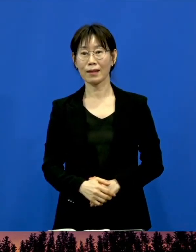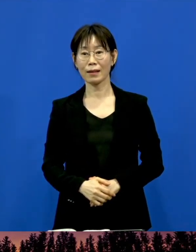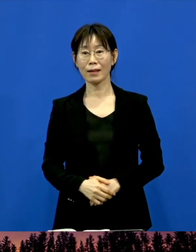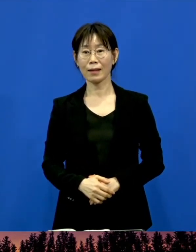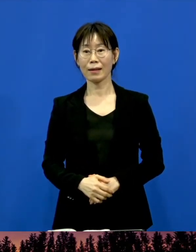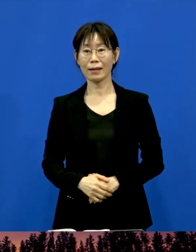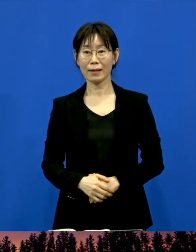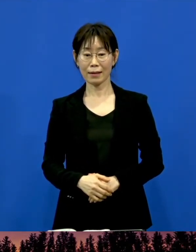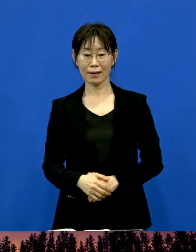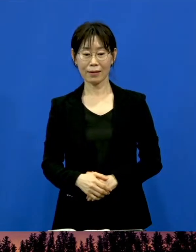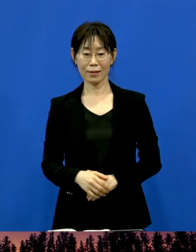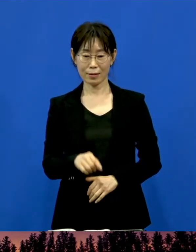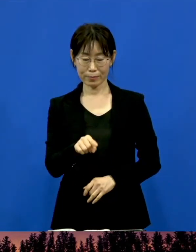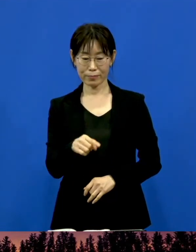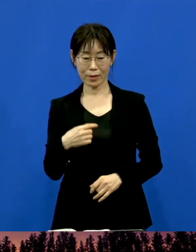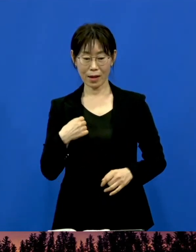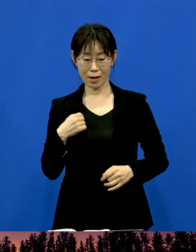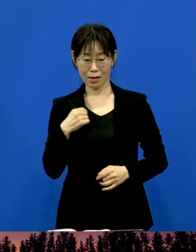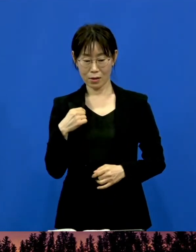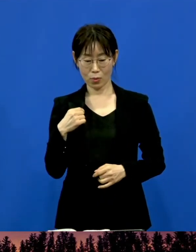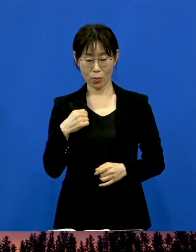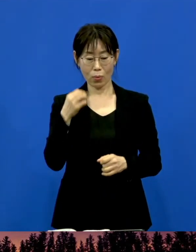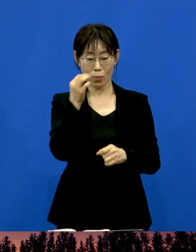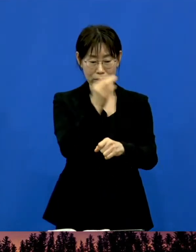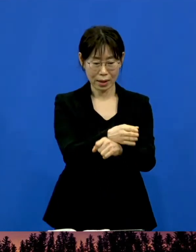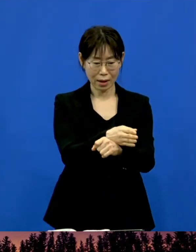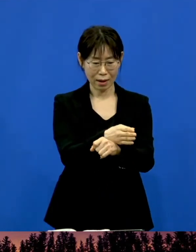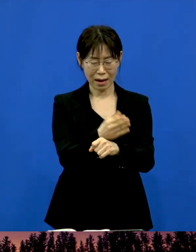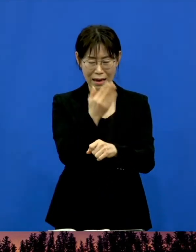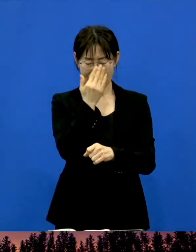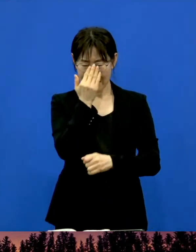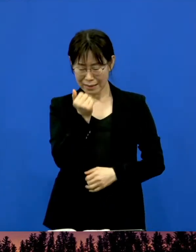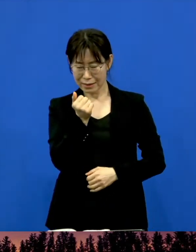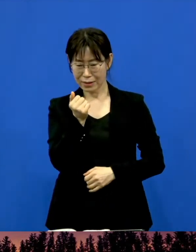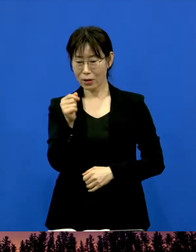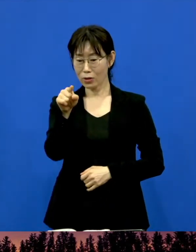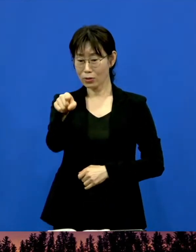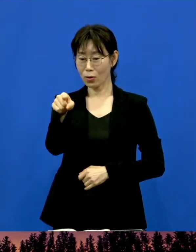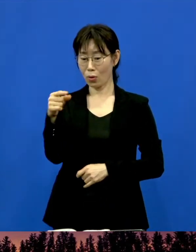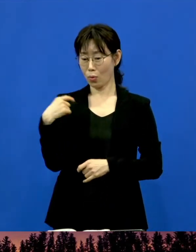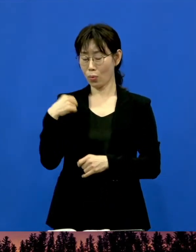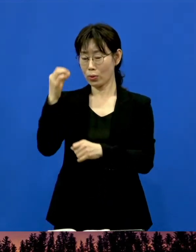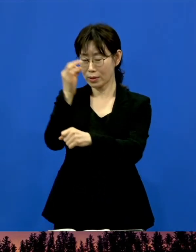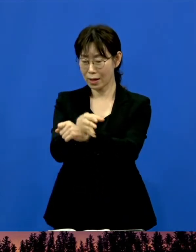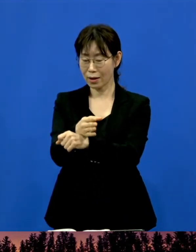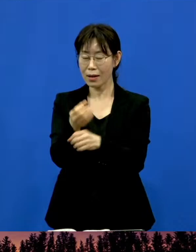되고, 빨리 식상해지고, 또 지루하면 버려야 되고, 또 바꾸어야 되고, 그래서 새로운